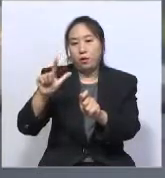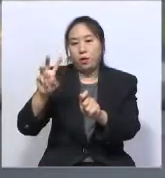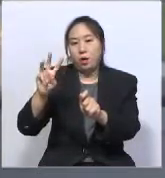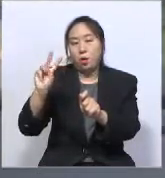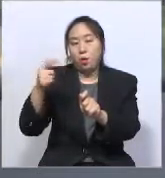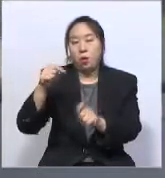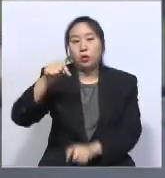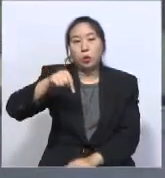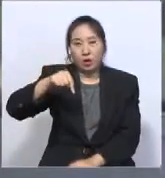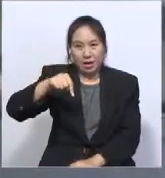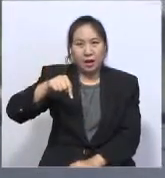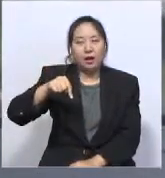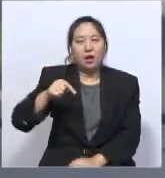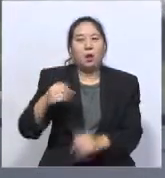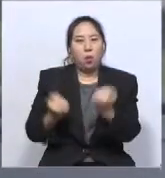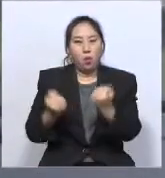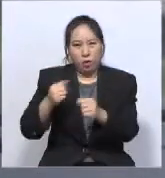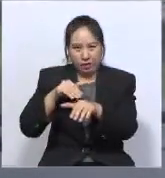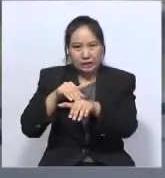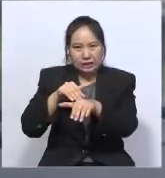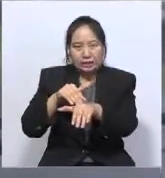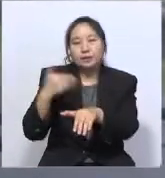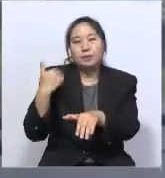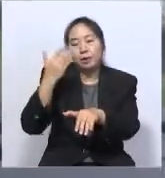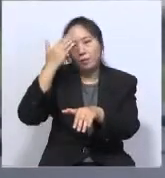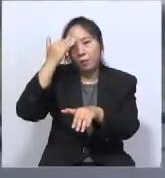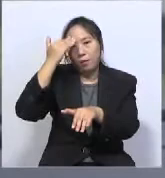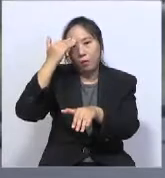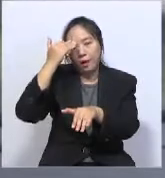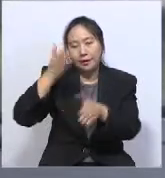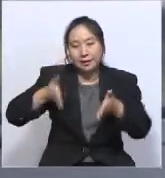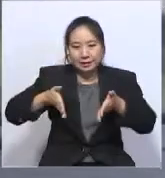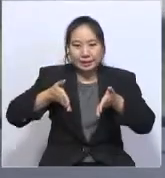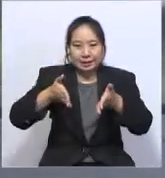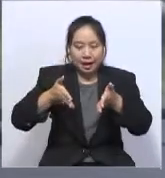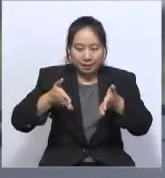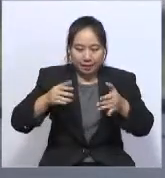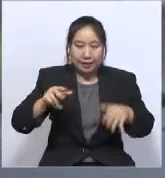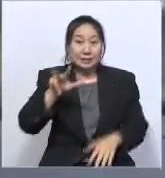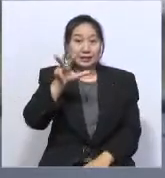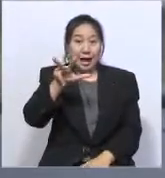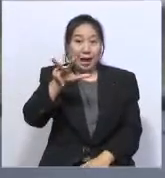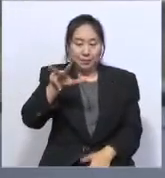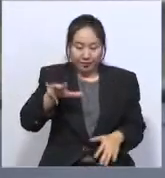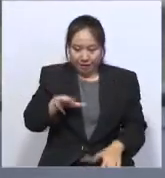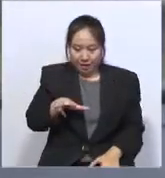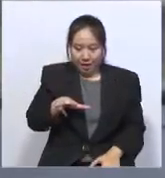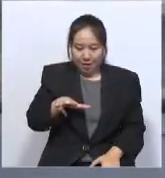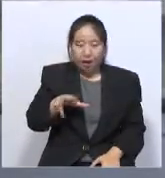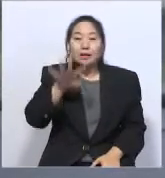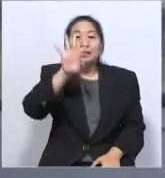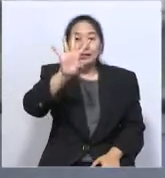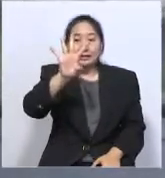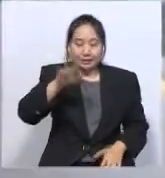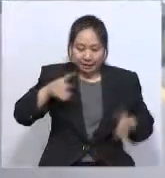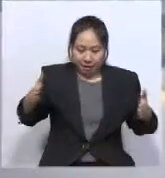รนั้นจะค่อนข้างหนาแน่นนะครับเนื่องจากเป็นช่องทางที่บีบเข้ามาจาก3เลนเหลืออยู่จาก4เลนนะครับเ